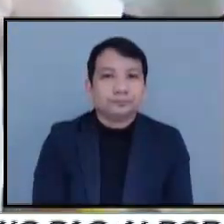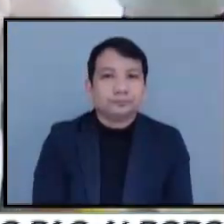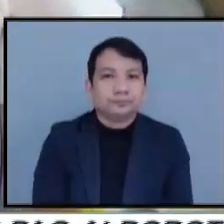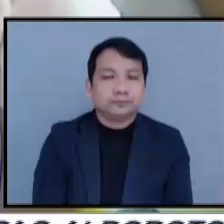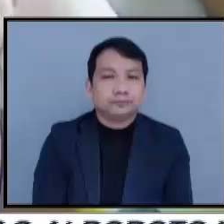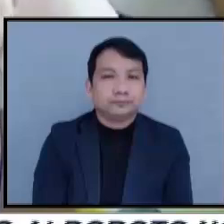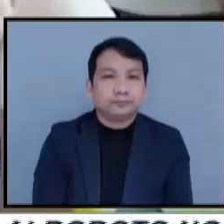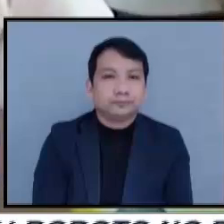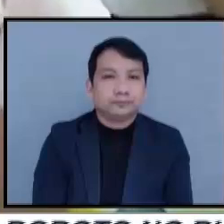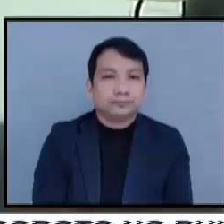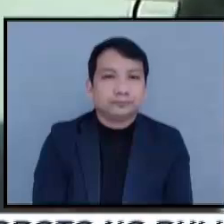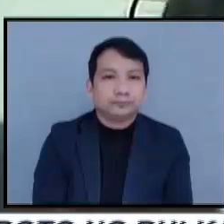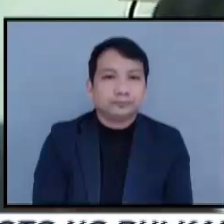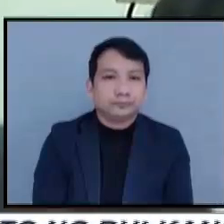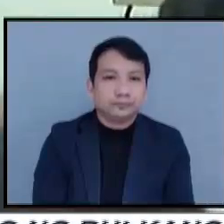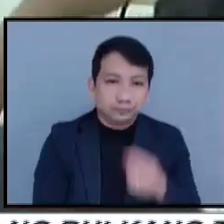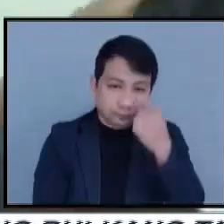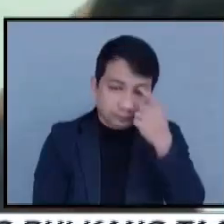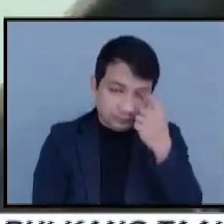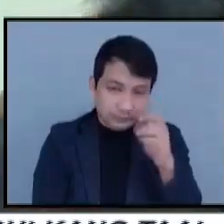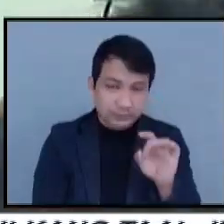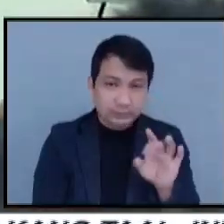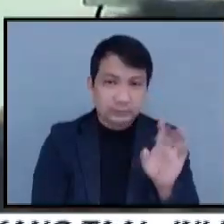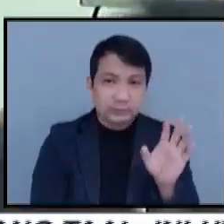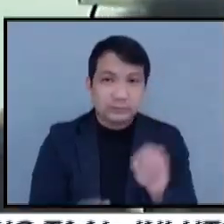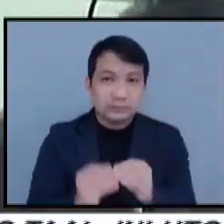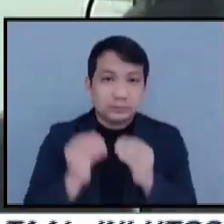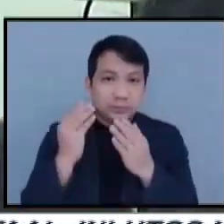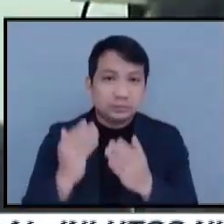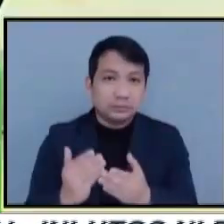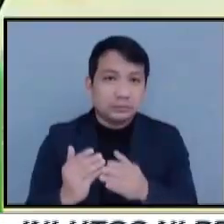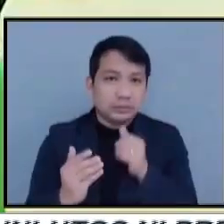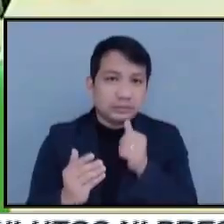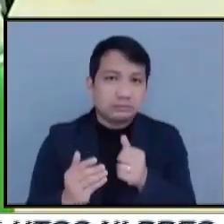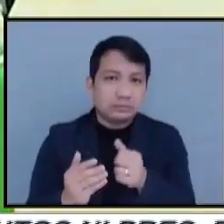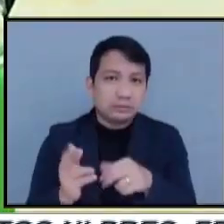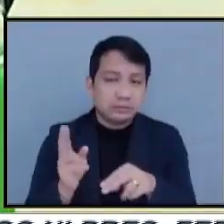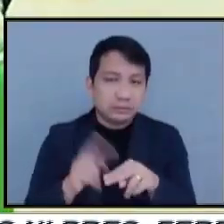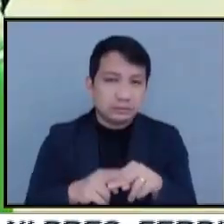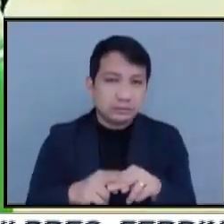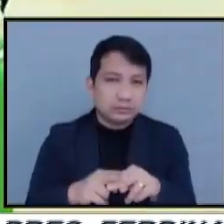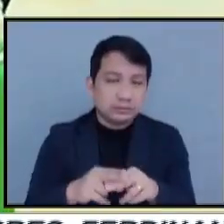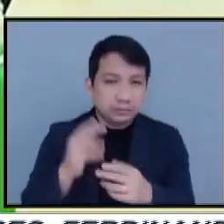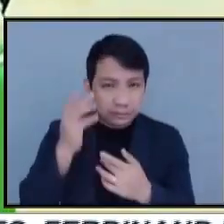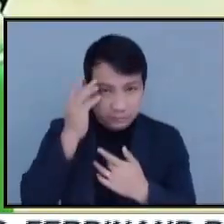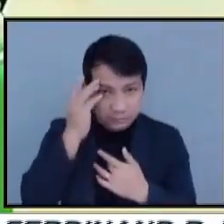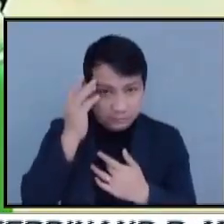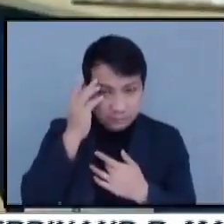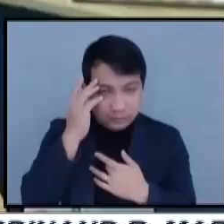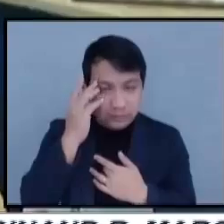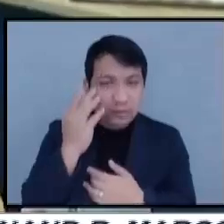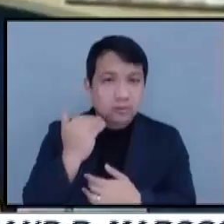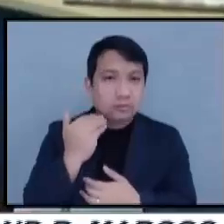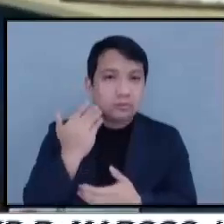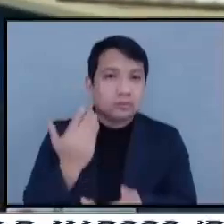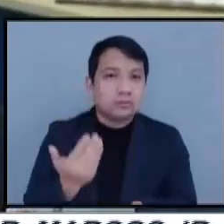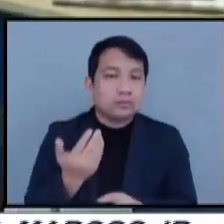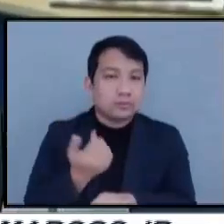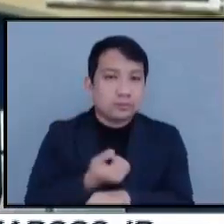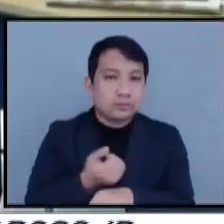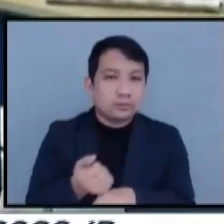Aminado si Alan na sa 18 taon niya bilang guro, hindi maiwasan na magkaroon siya ng sakit dahil na rin sa bigat ng responsibilidad bilang